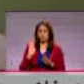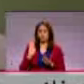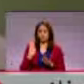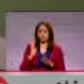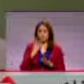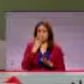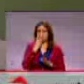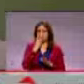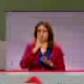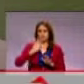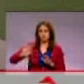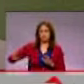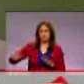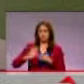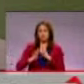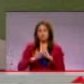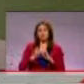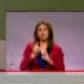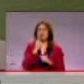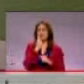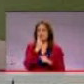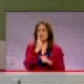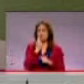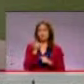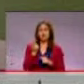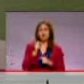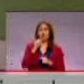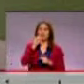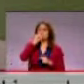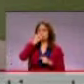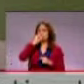يعني يشرب بعض الحاجات